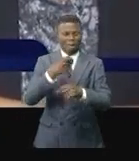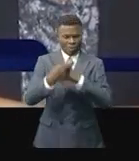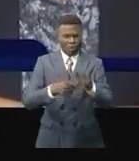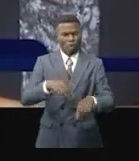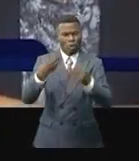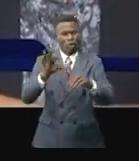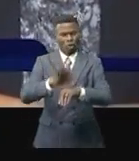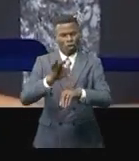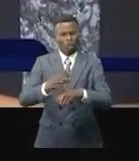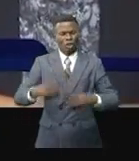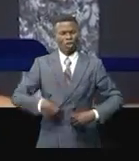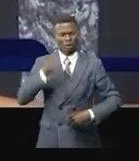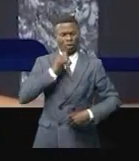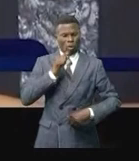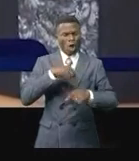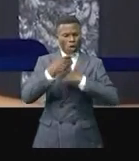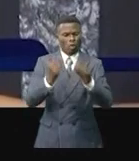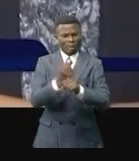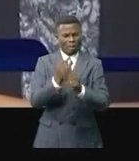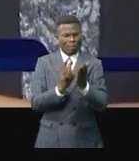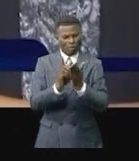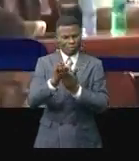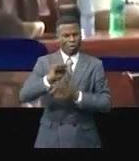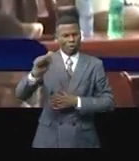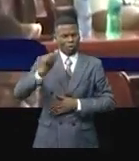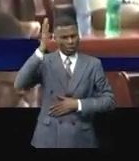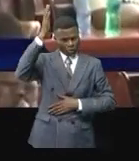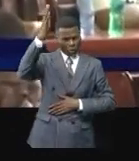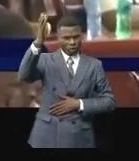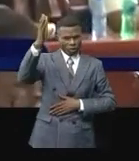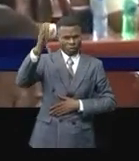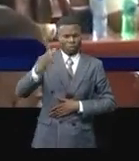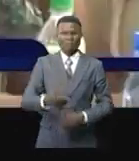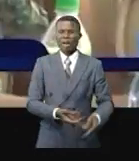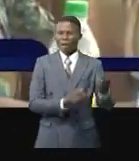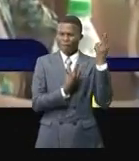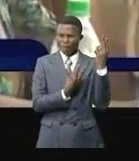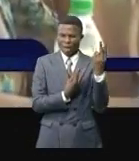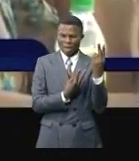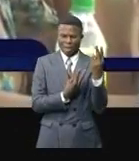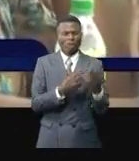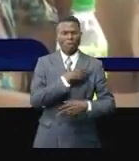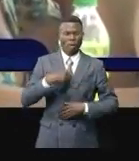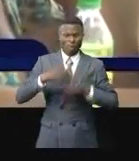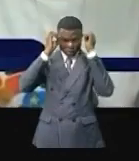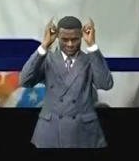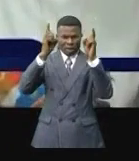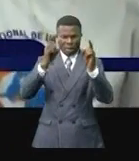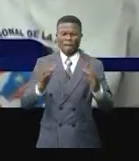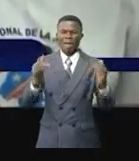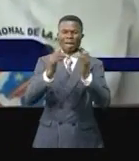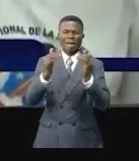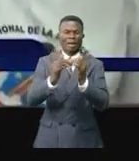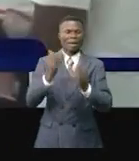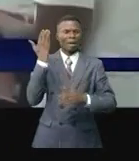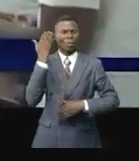cette jeune dame de vouloir voir comment émerger dans les jours à venir. La valorisation de la femme, l'éducation, la parité sont